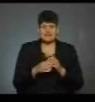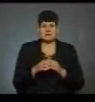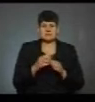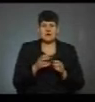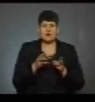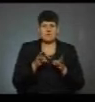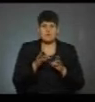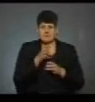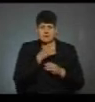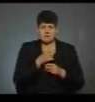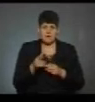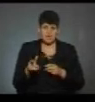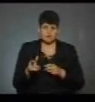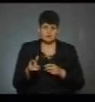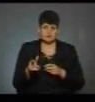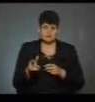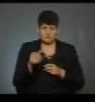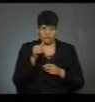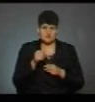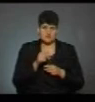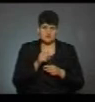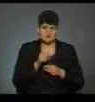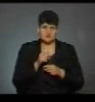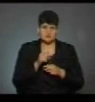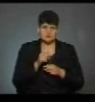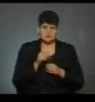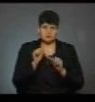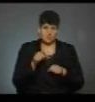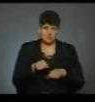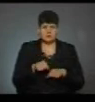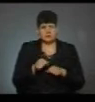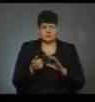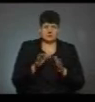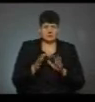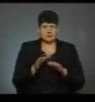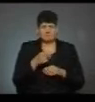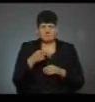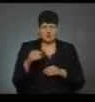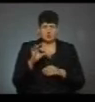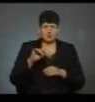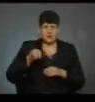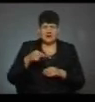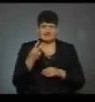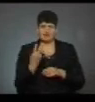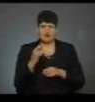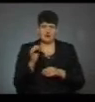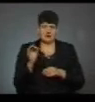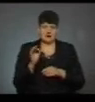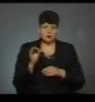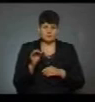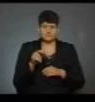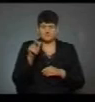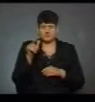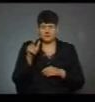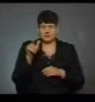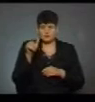період. За місяць можна так рахувати, мінус 0,2 градуса. Тобто споживач,